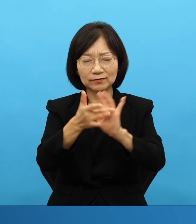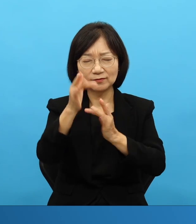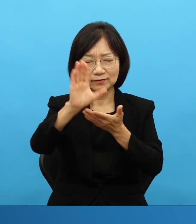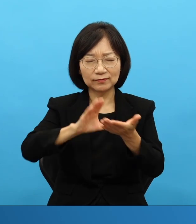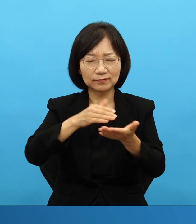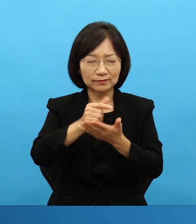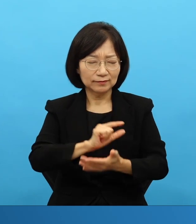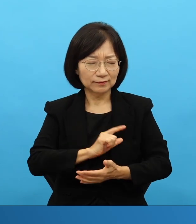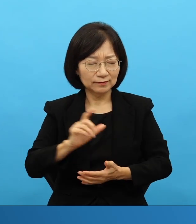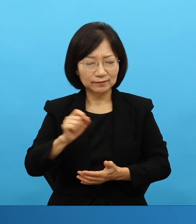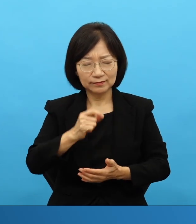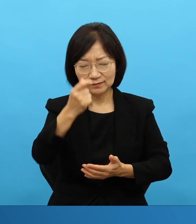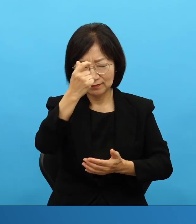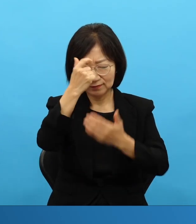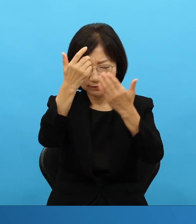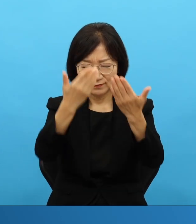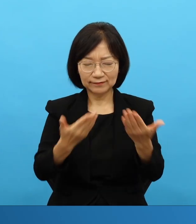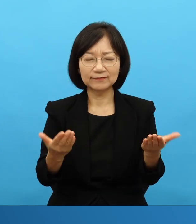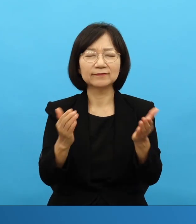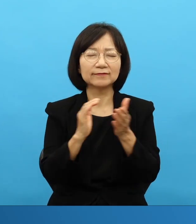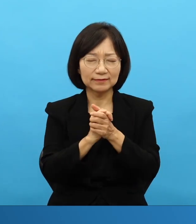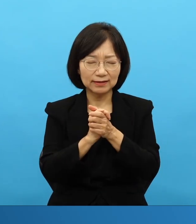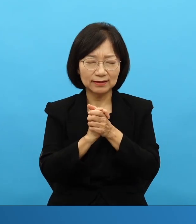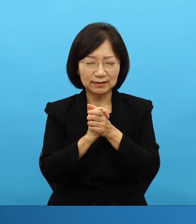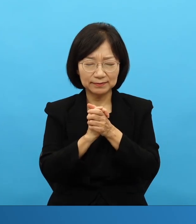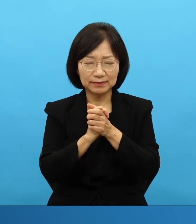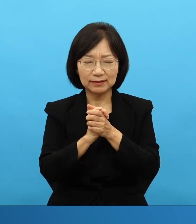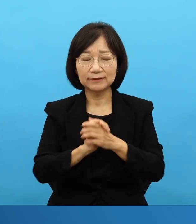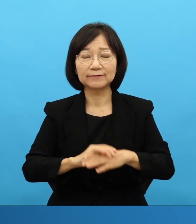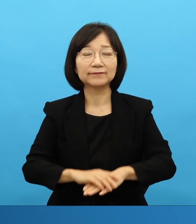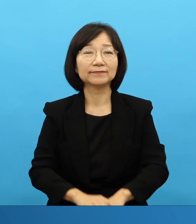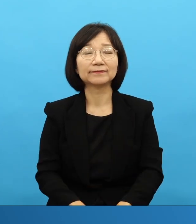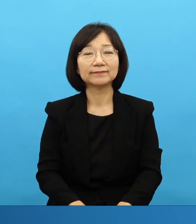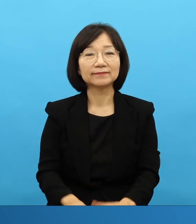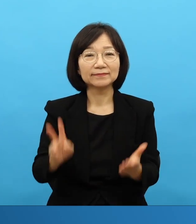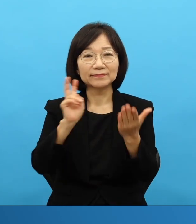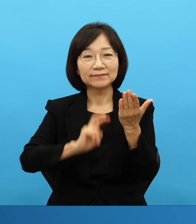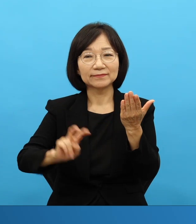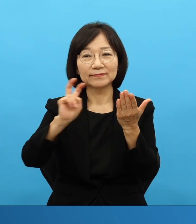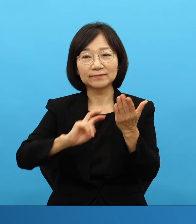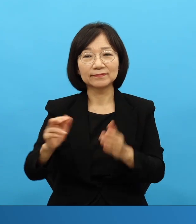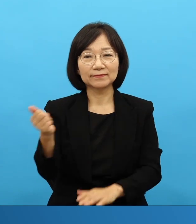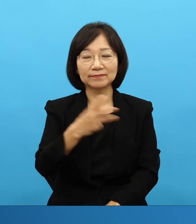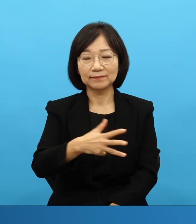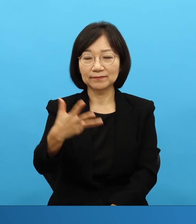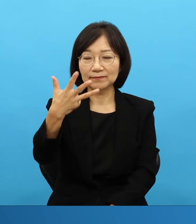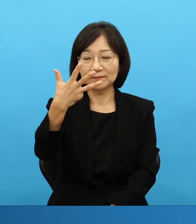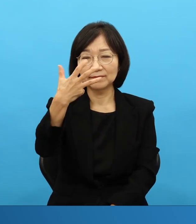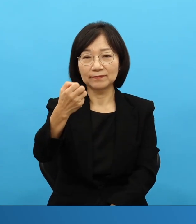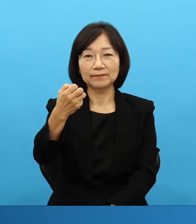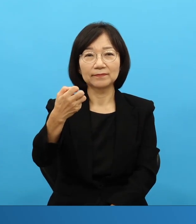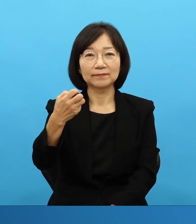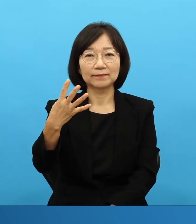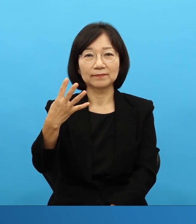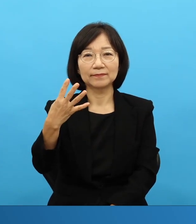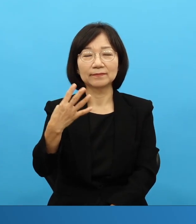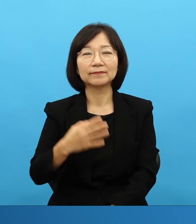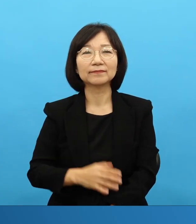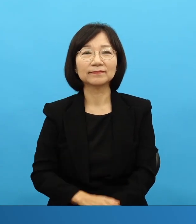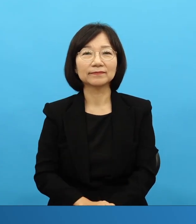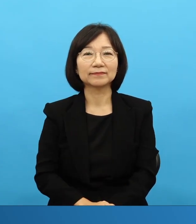이름으로 기도하옵나이다. In the name of our Lord Jesus Christ we pray. Amen. 찬송 84장을 찬송드립니다. Let us sing hymn 84